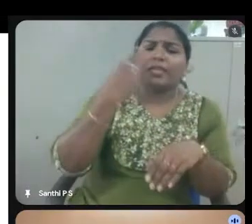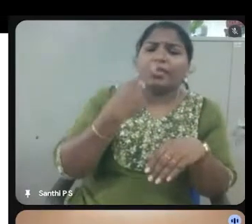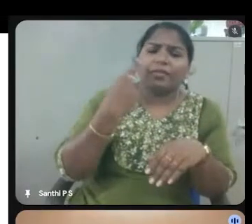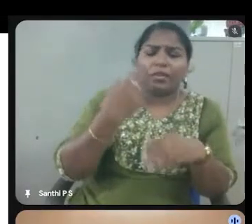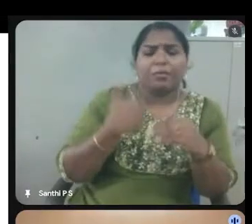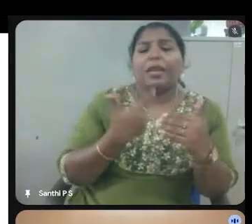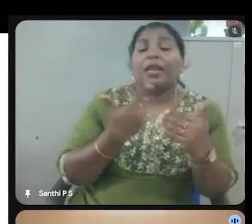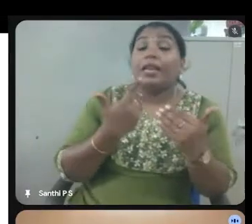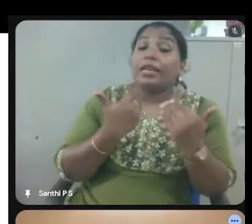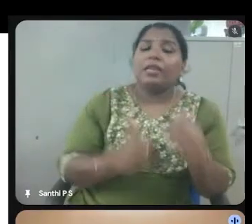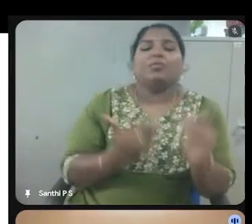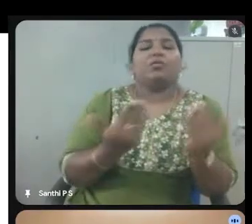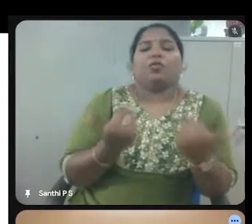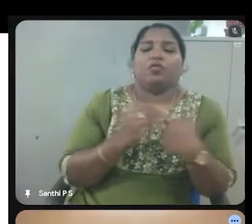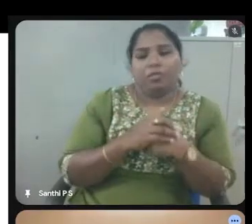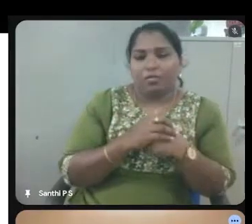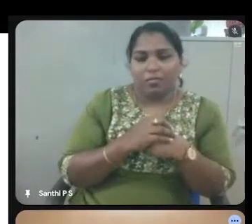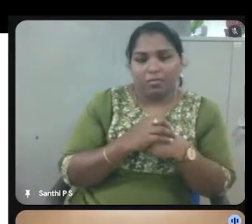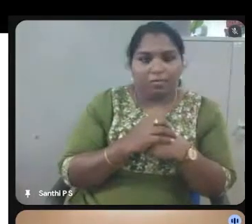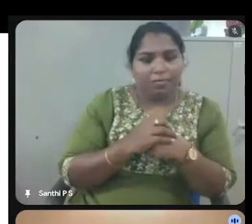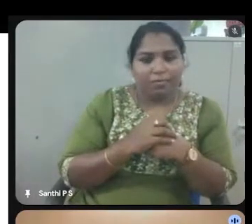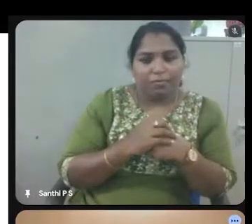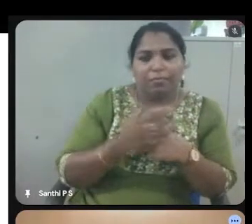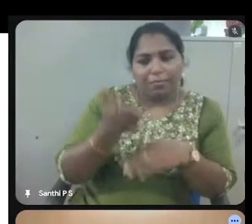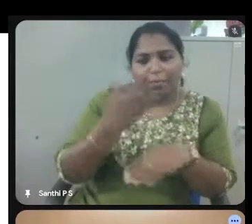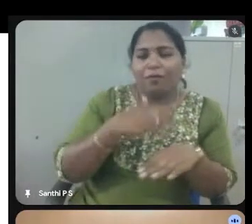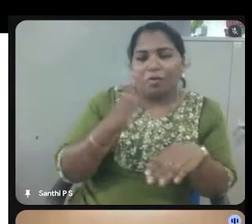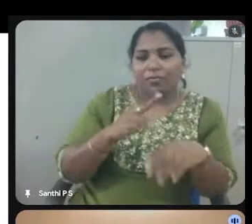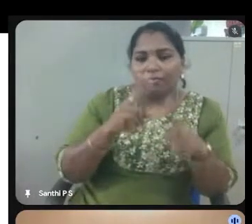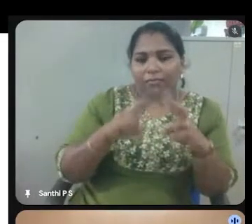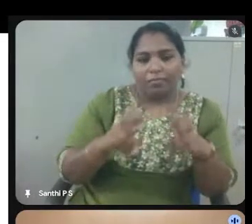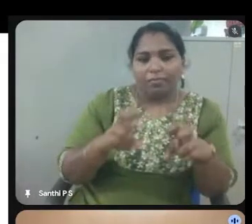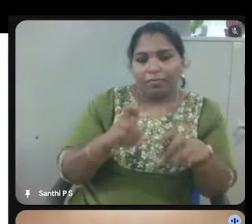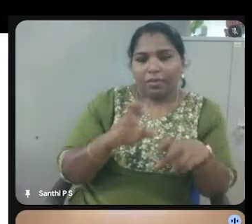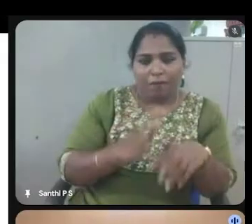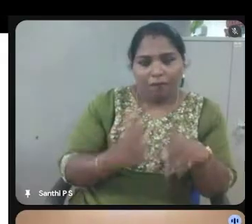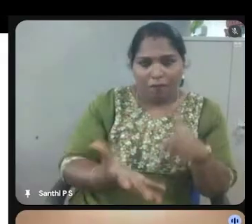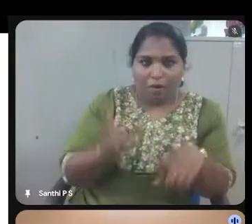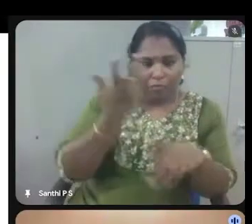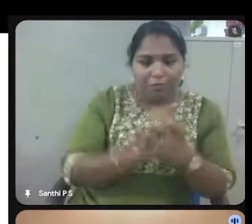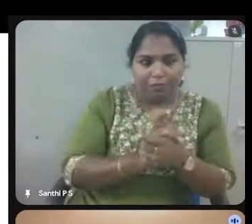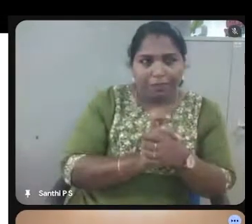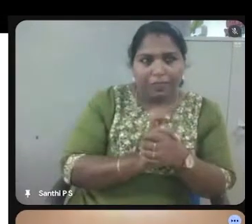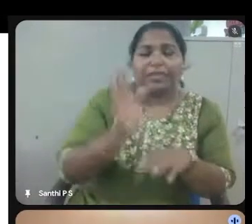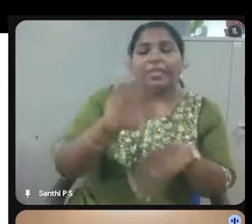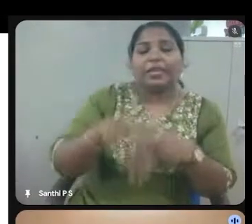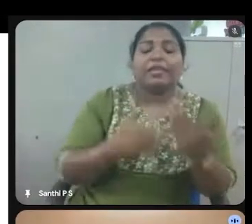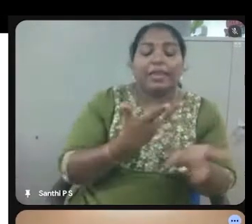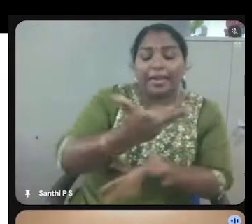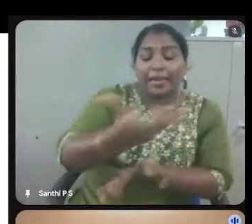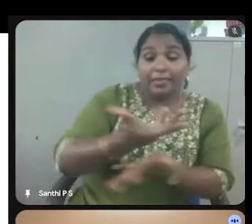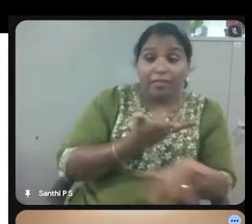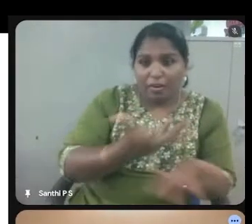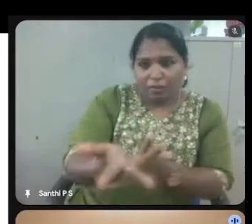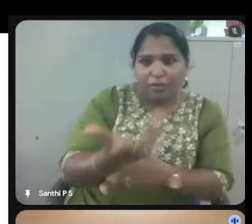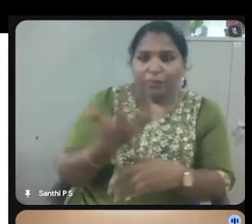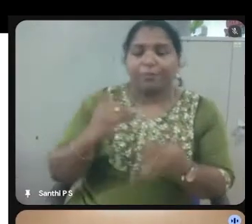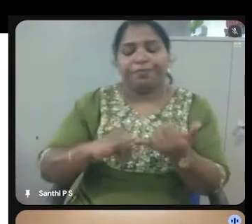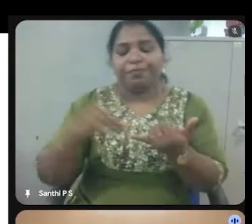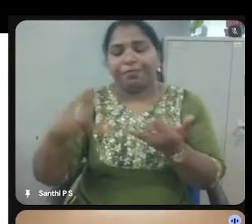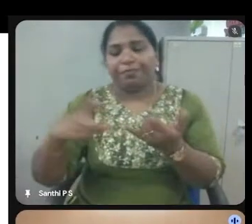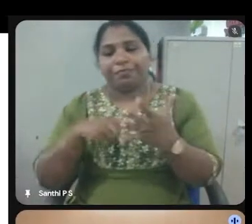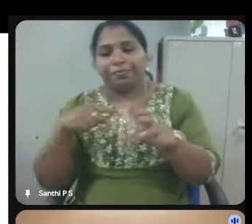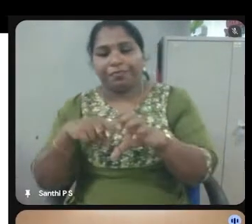തടയാൻ പറ്റും എന്നാണ് കാരണങ്ങൾ കാണിക്കുന്നത്. അപ്പൊ ഞാൻ നേരത്തെ പറഞ്ഞ ഇന്ററാക്റ്റീവ് സ്ക്രീൻ ടൈം, അതായത് ഒരു